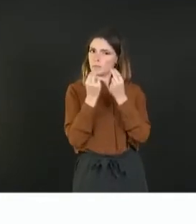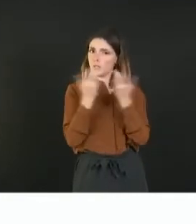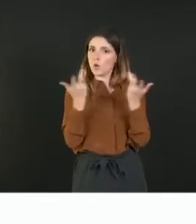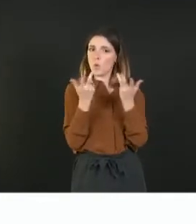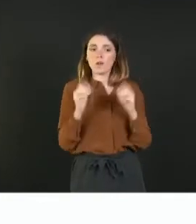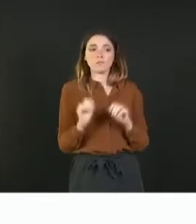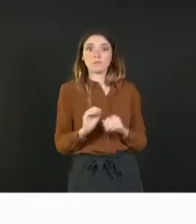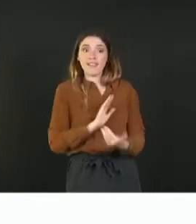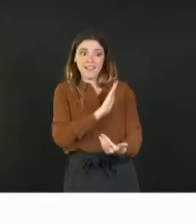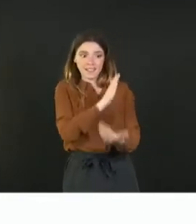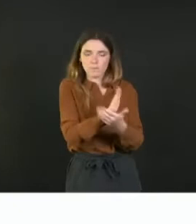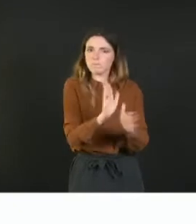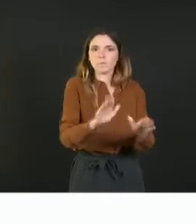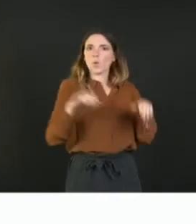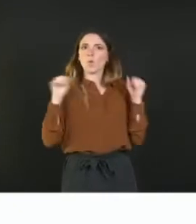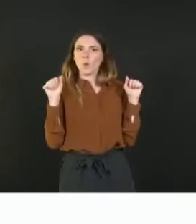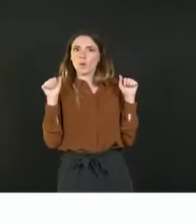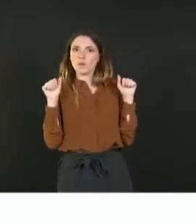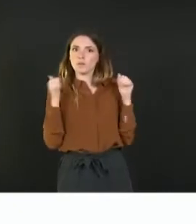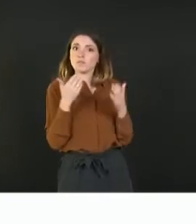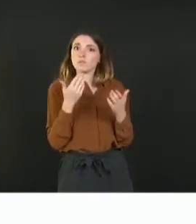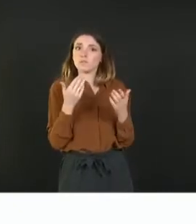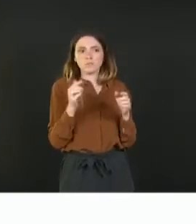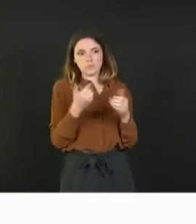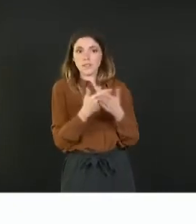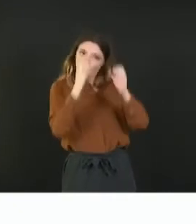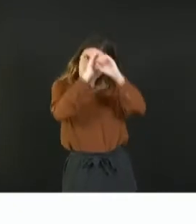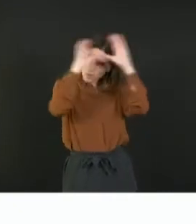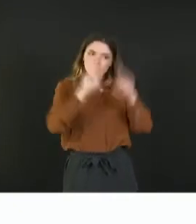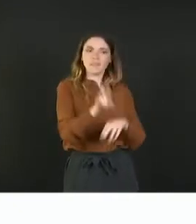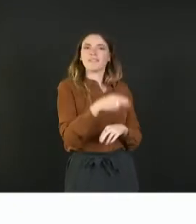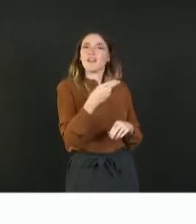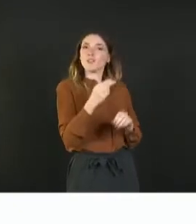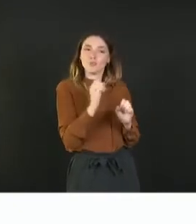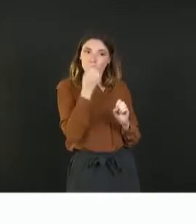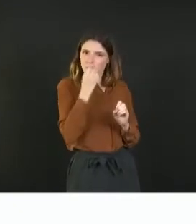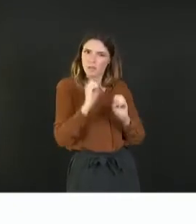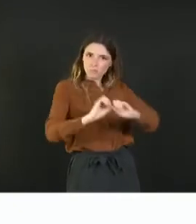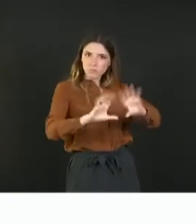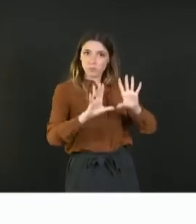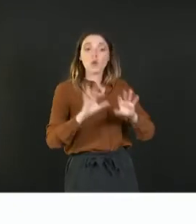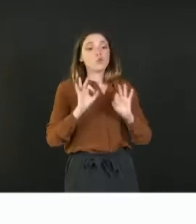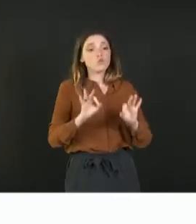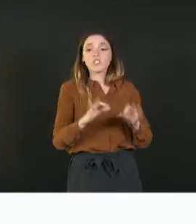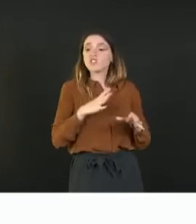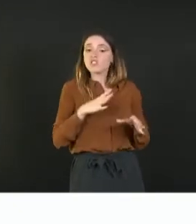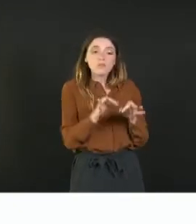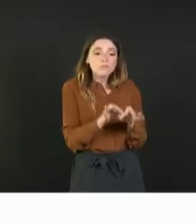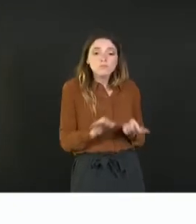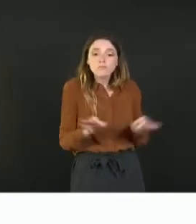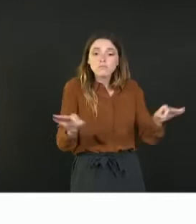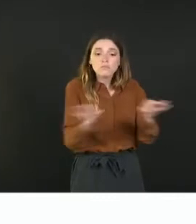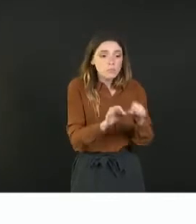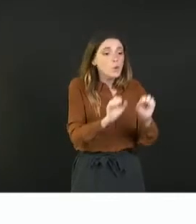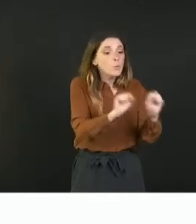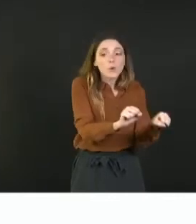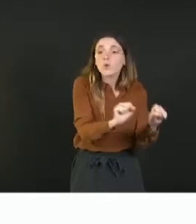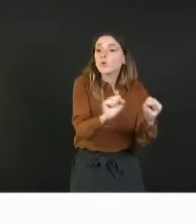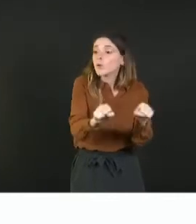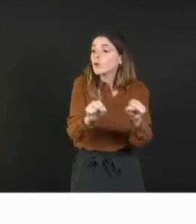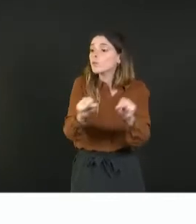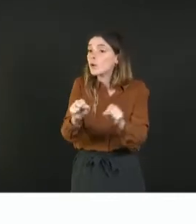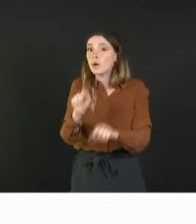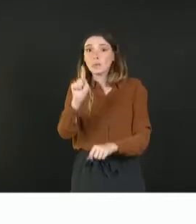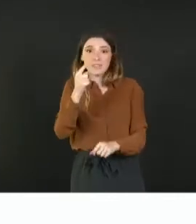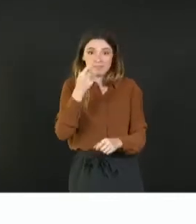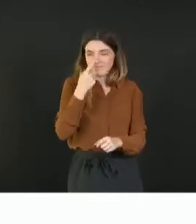libre évolution de la nature. Alors ça peut se faire pour certaines surfaces, et c'est même recommandable, mais faisons aussi attention que